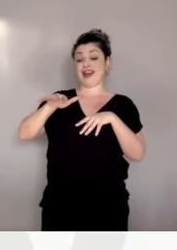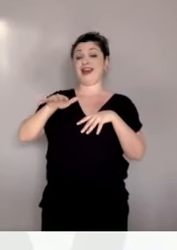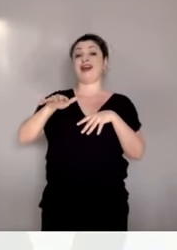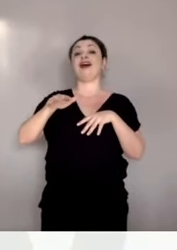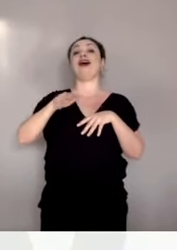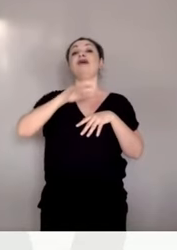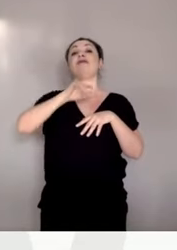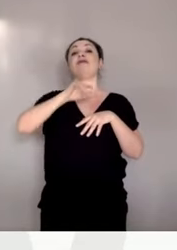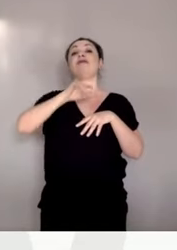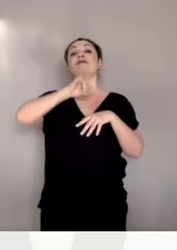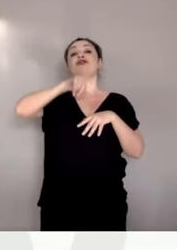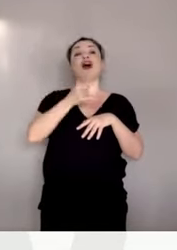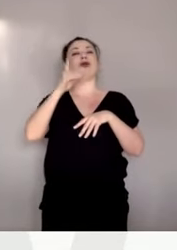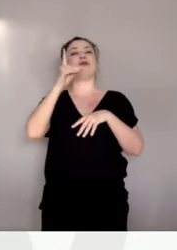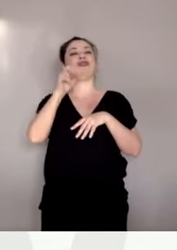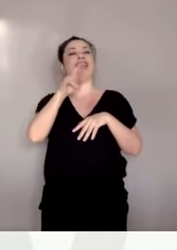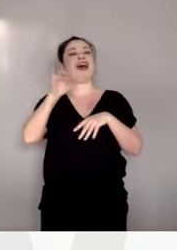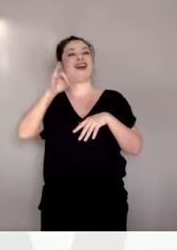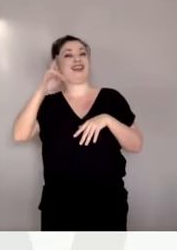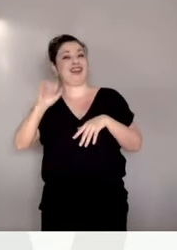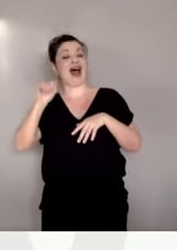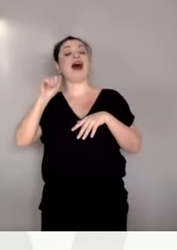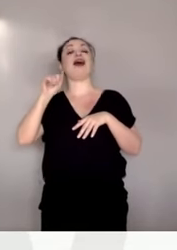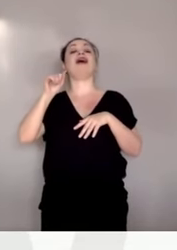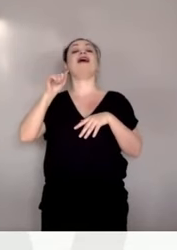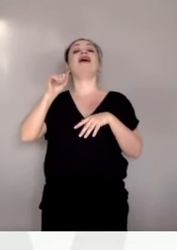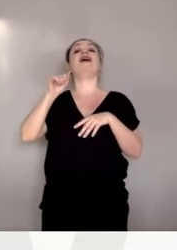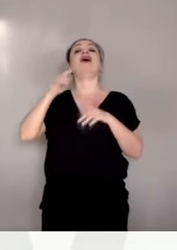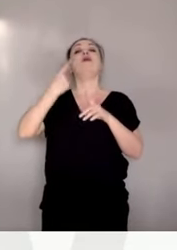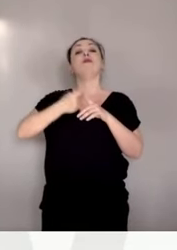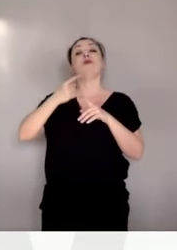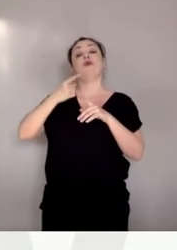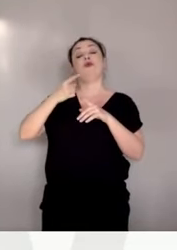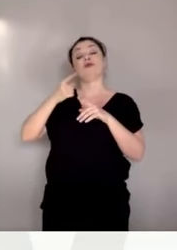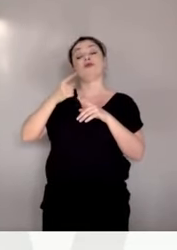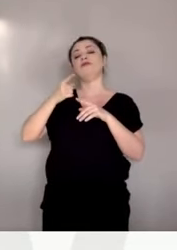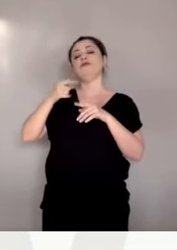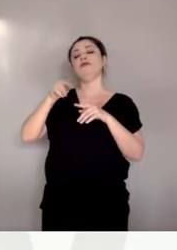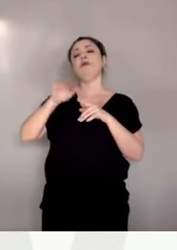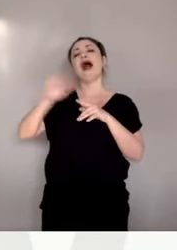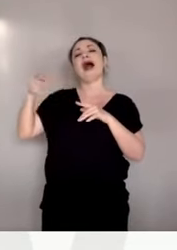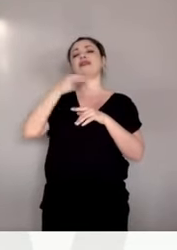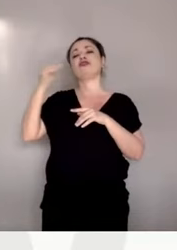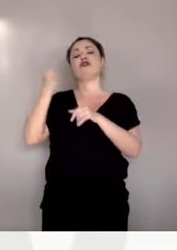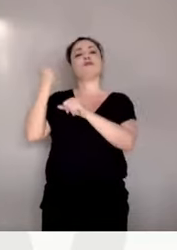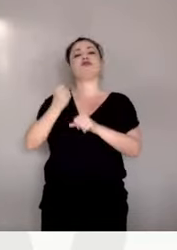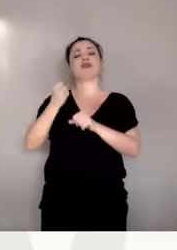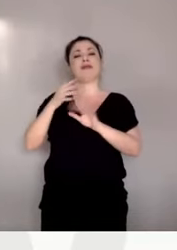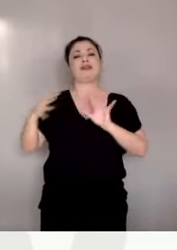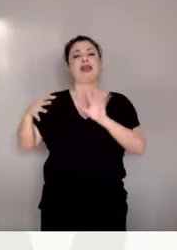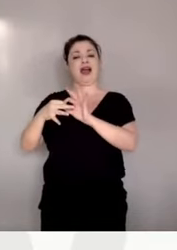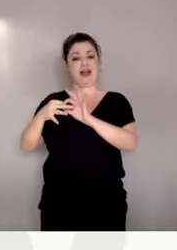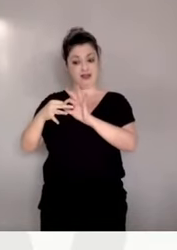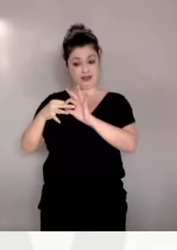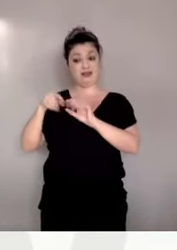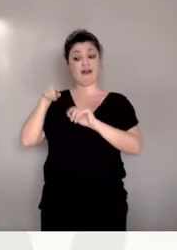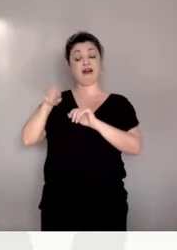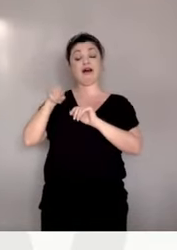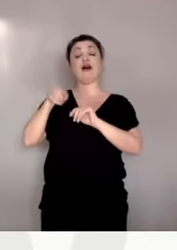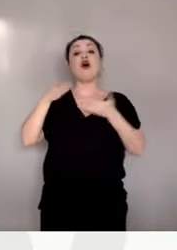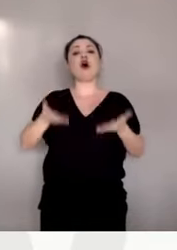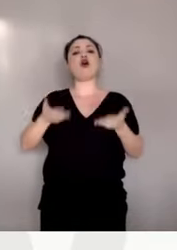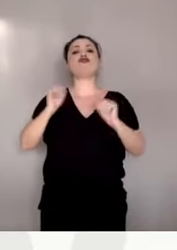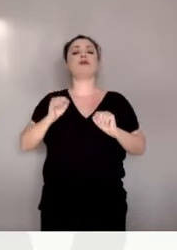Jacques Derrida e in Philippe Lacoulabar due altri nomi fondamentali. Oggi possiamo